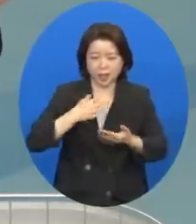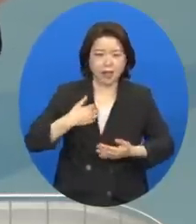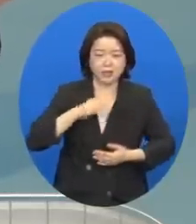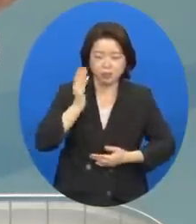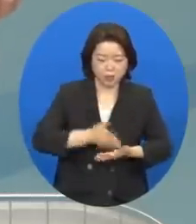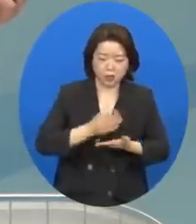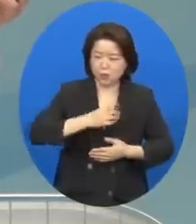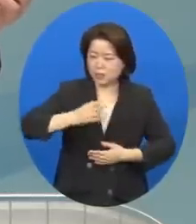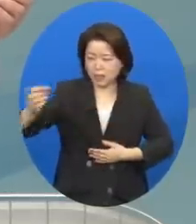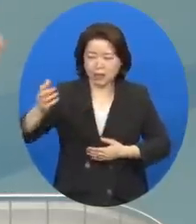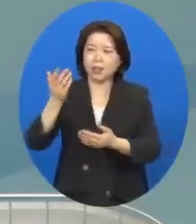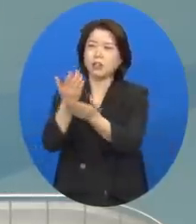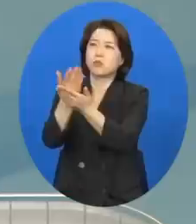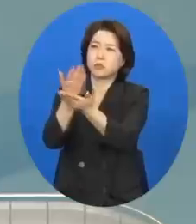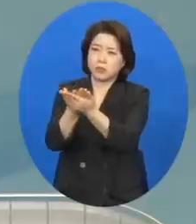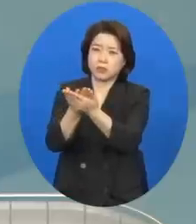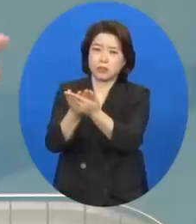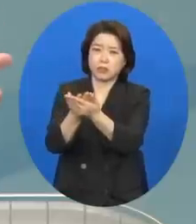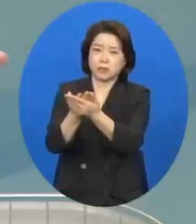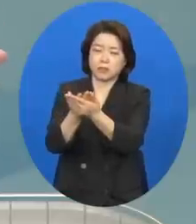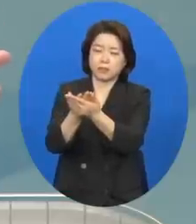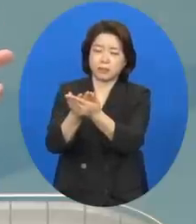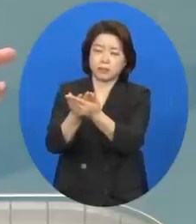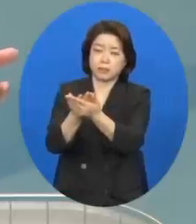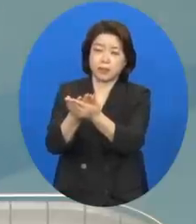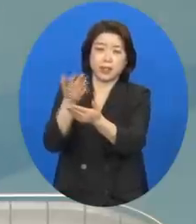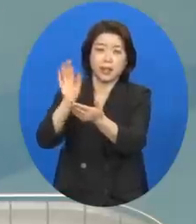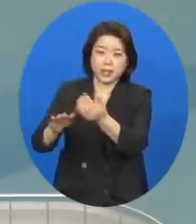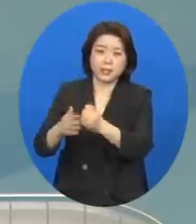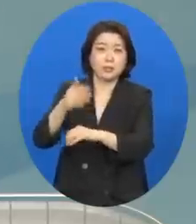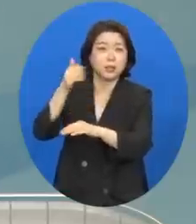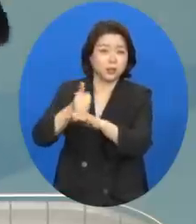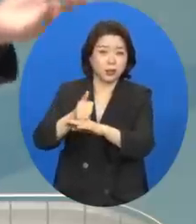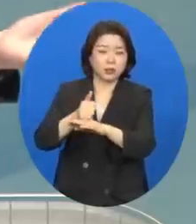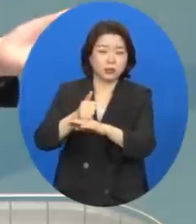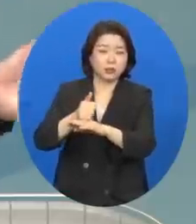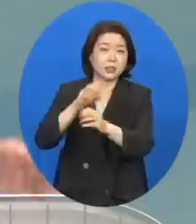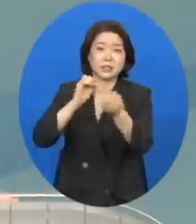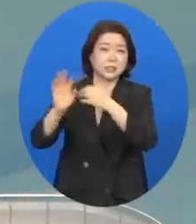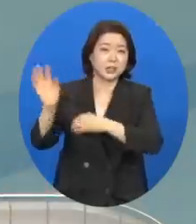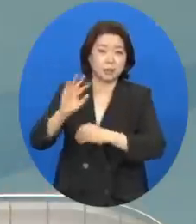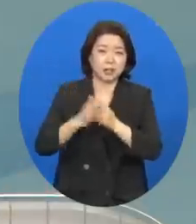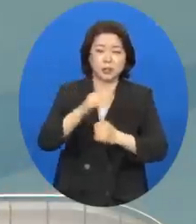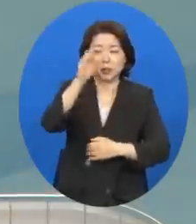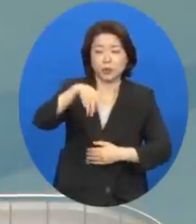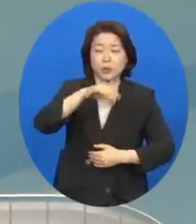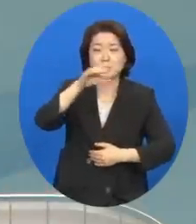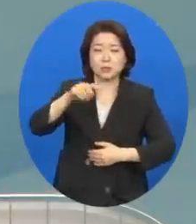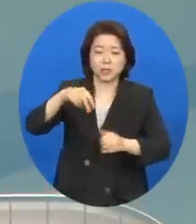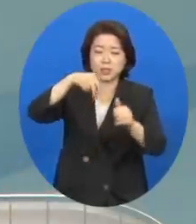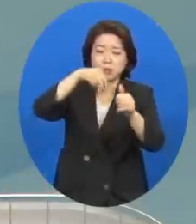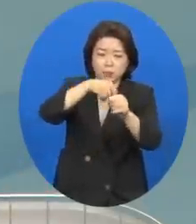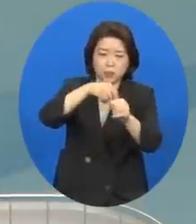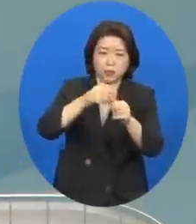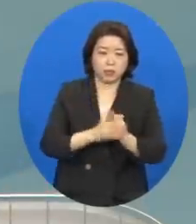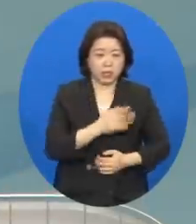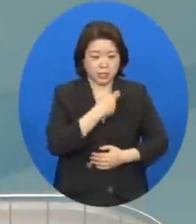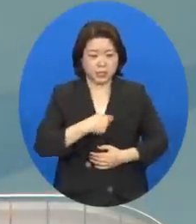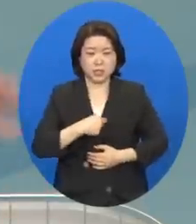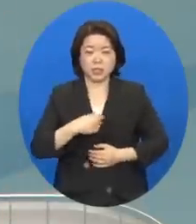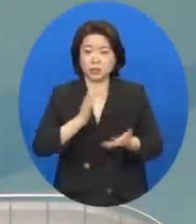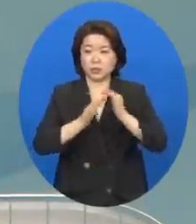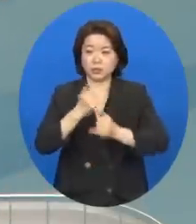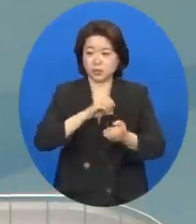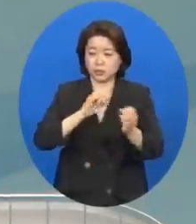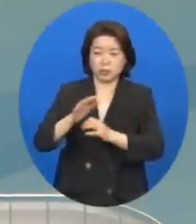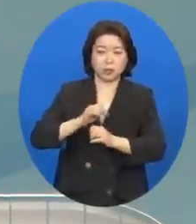해주십시오. 결국 십자가 지셨죠. 제자들은 다 예수님 버리고 도망갔죠.